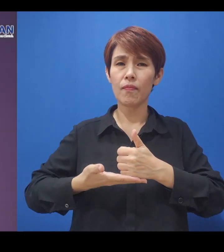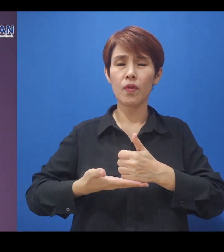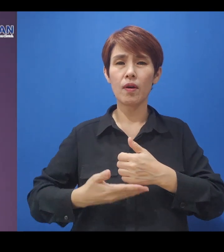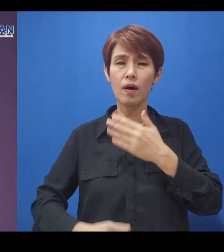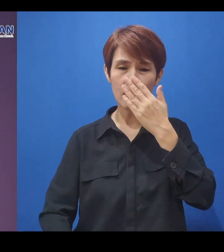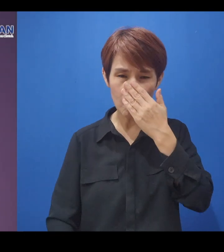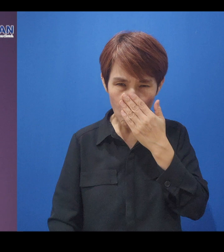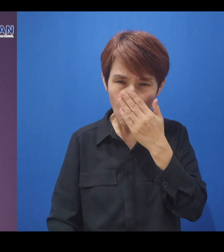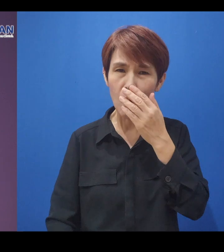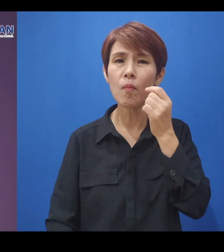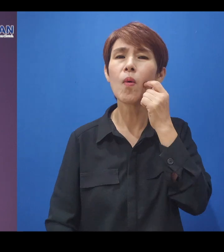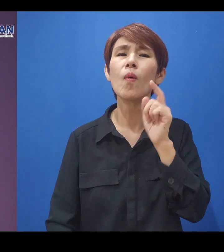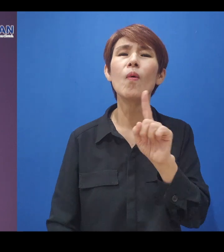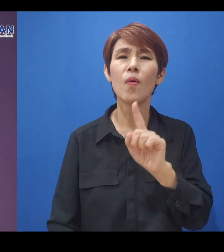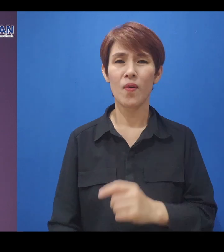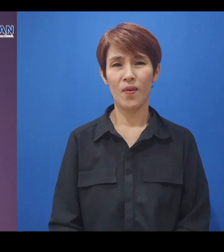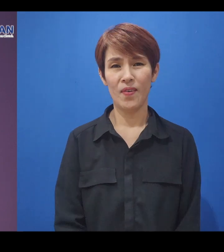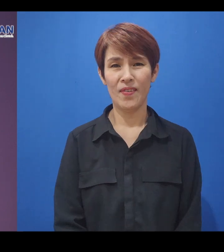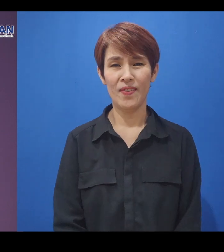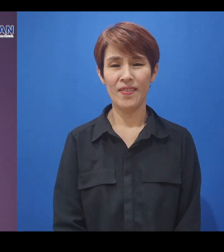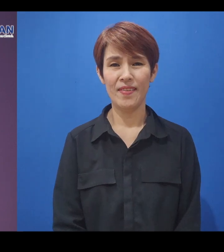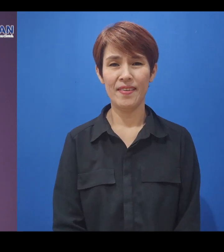있었을까요?